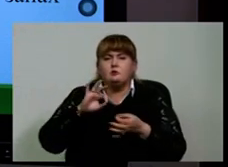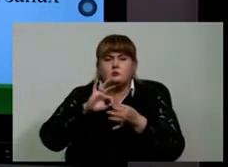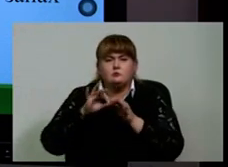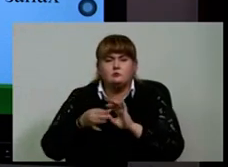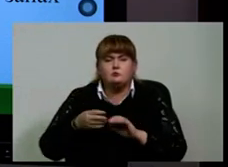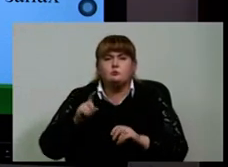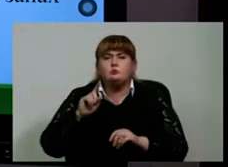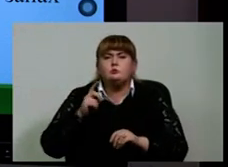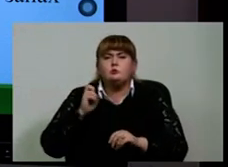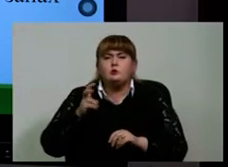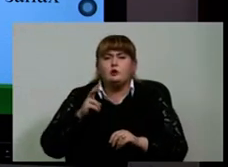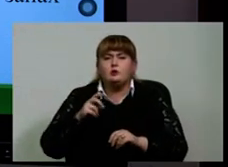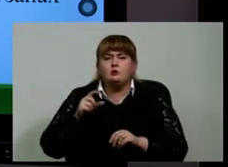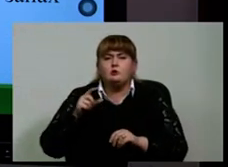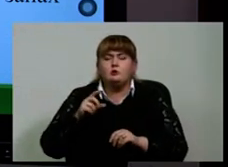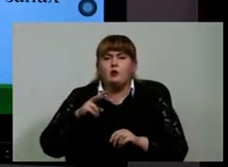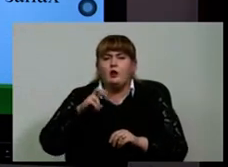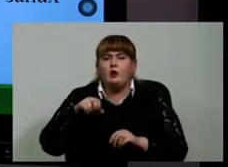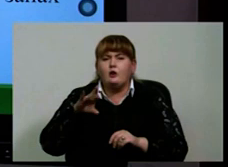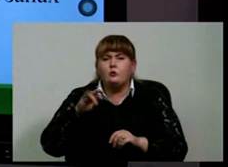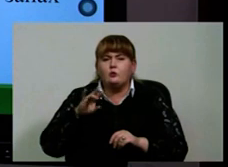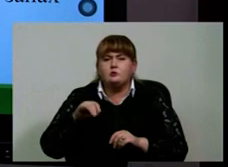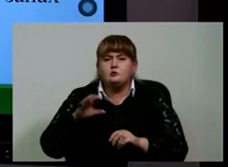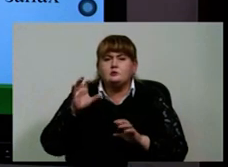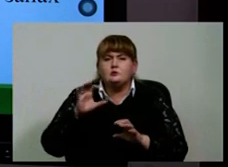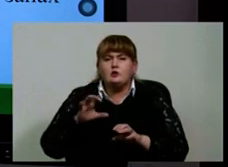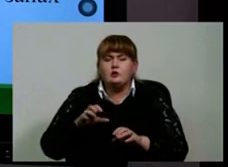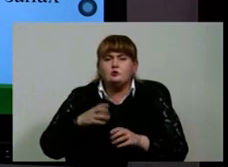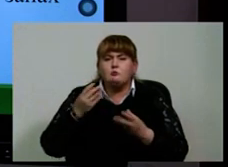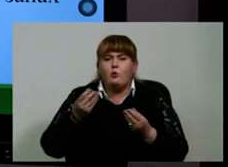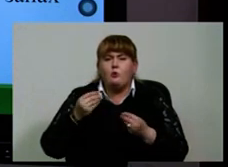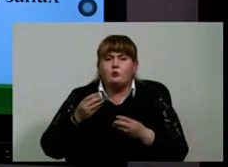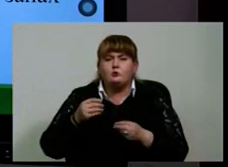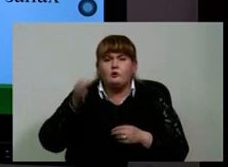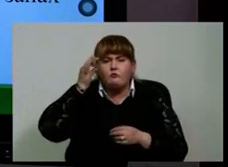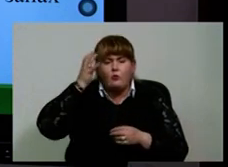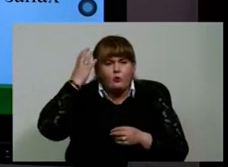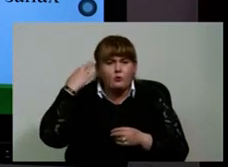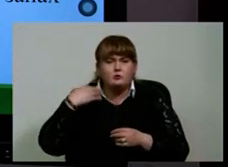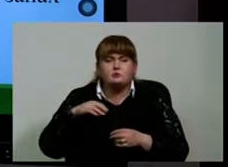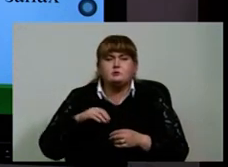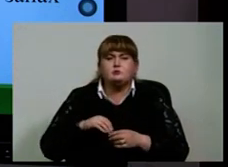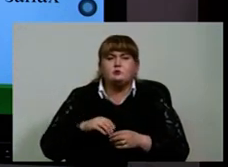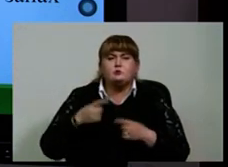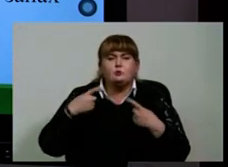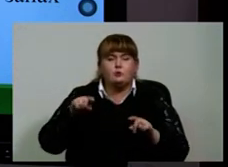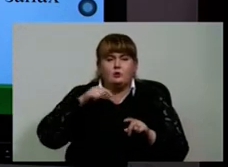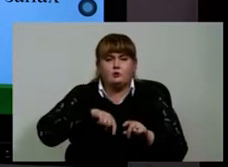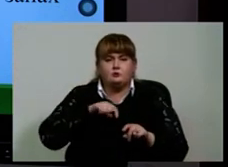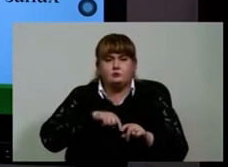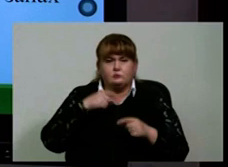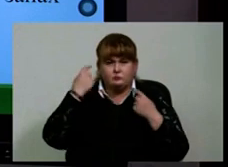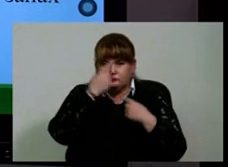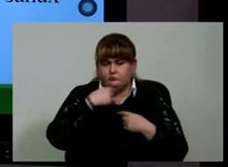детали, как заскорузлые ладони, сидеющие потные от тяжелого труда волосы. Другая характерная деталь